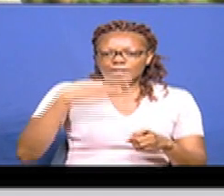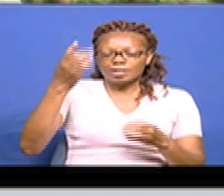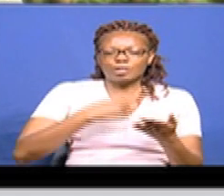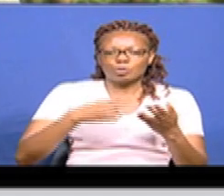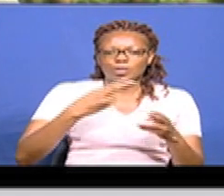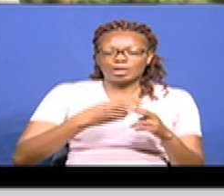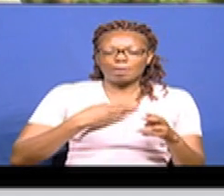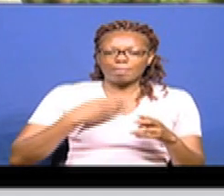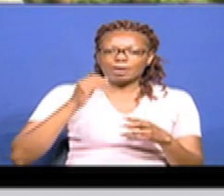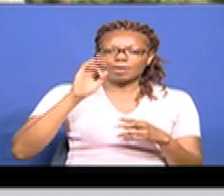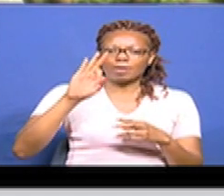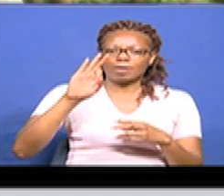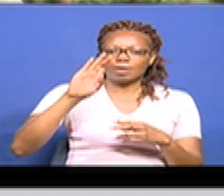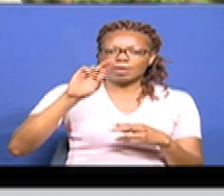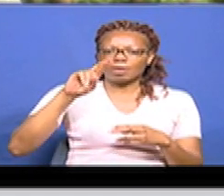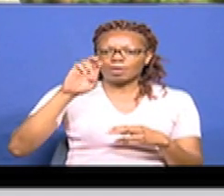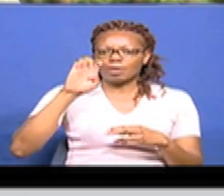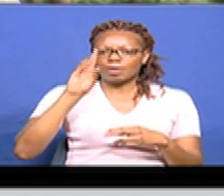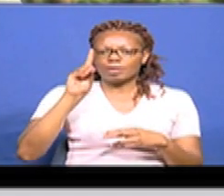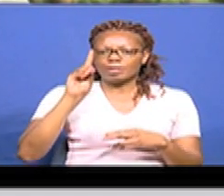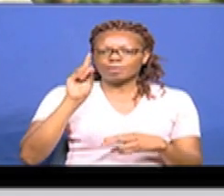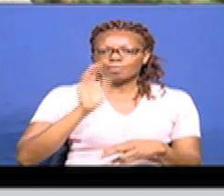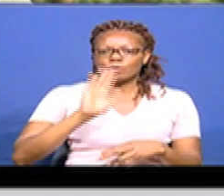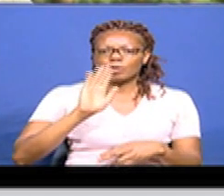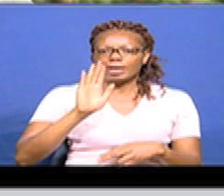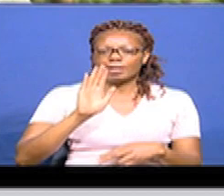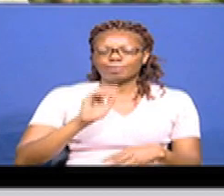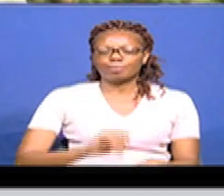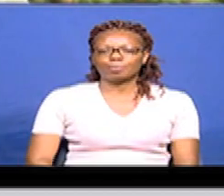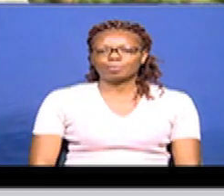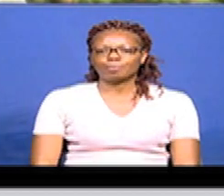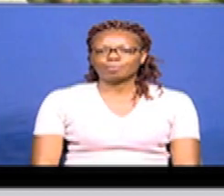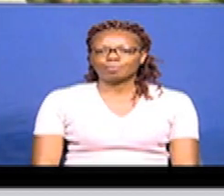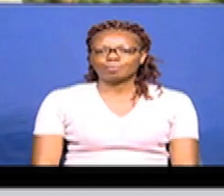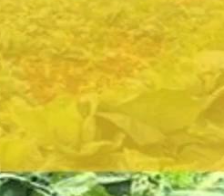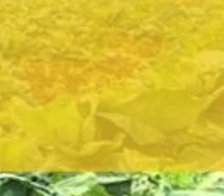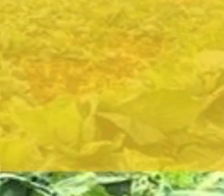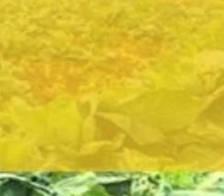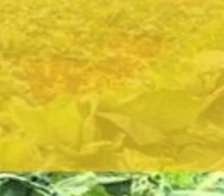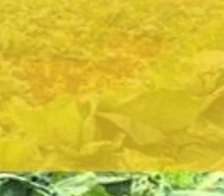Hadi juma lijalo, nimekuwa wako Frederick Mbada. Kwaheri.